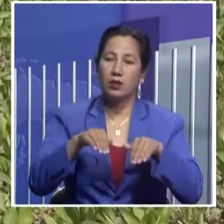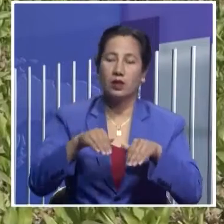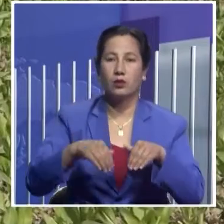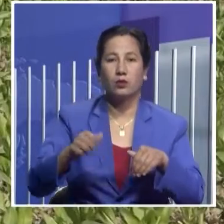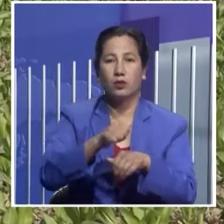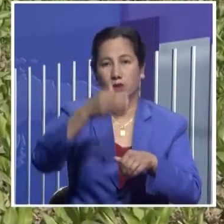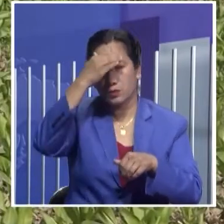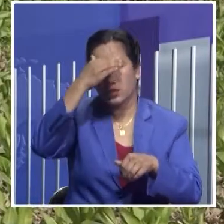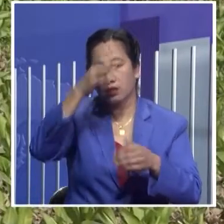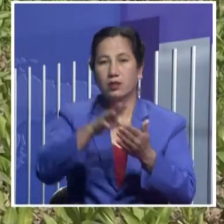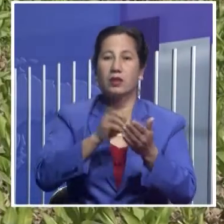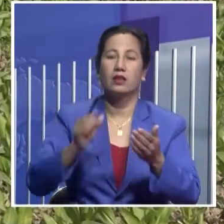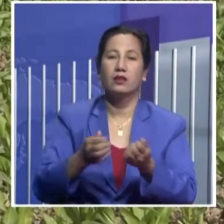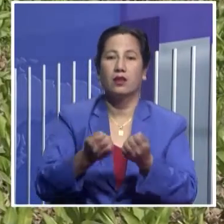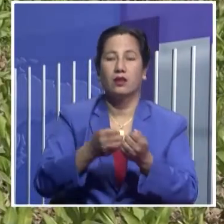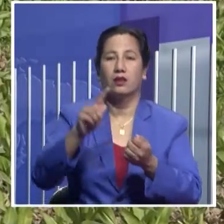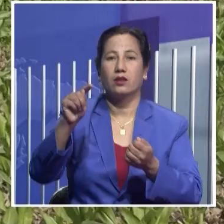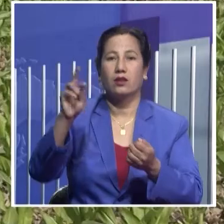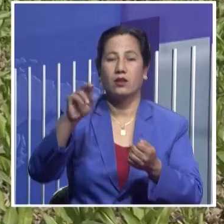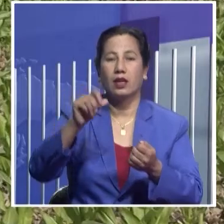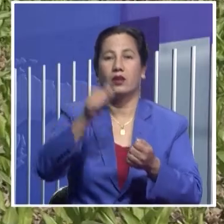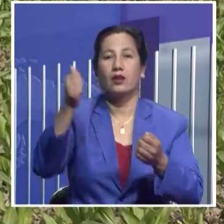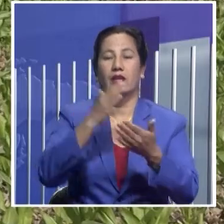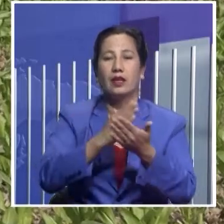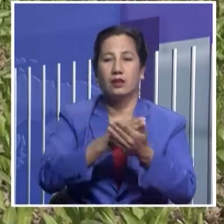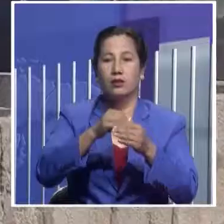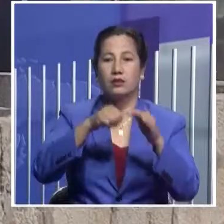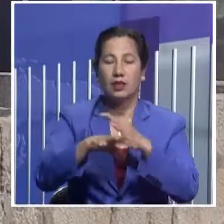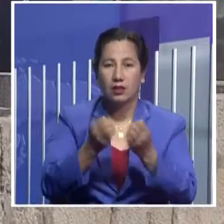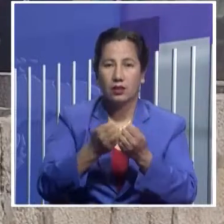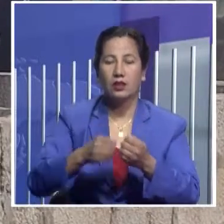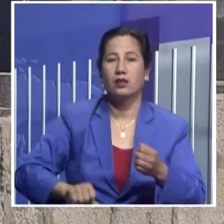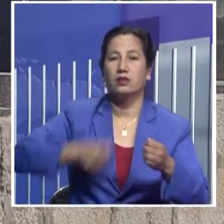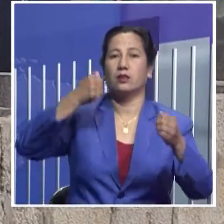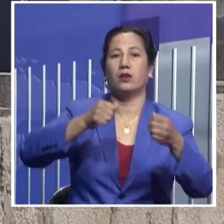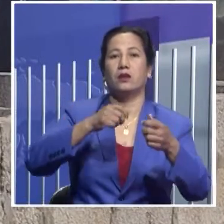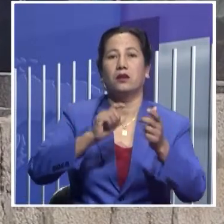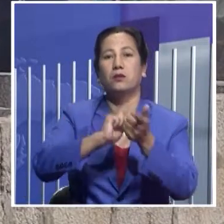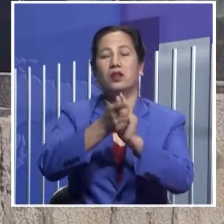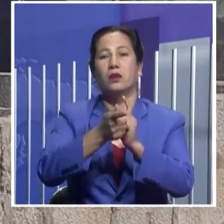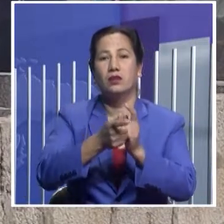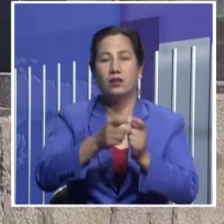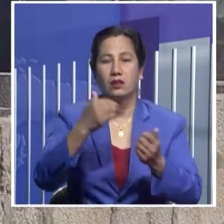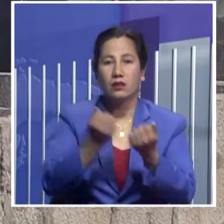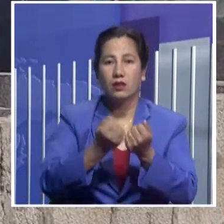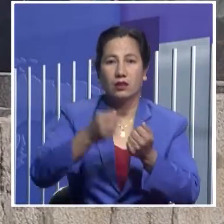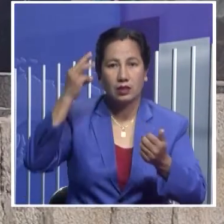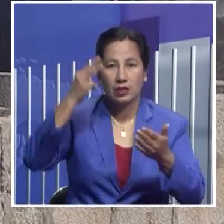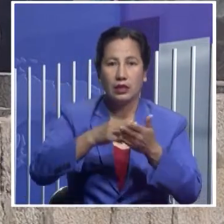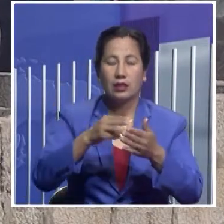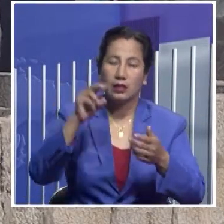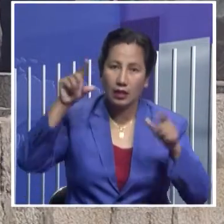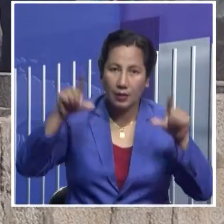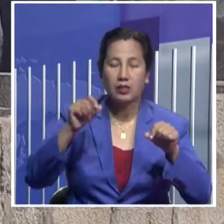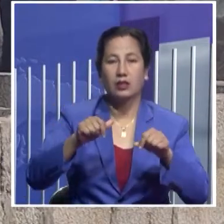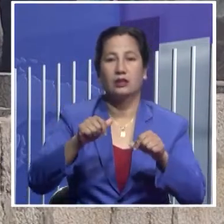समस्या समाधान गर्न करार खेती जस्तै अन्य कार्यक्रमहरू सञ्चालन गरेर जीवन स्तर परिवर्तन गर्न ध्यान दिन आवश्यक छ। दशरथ